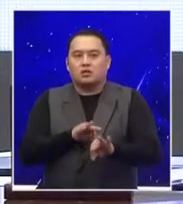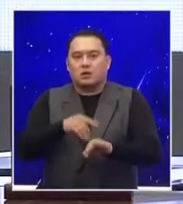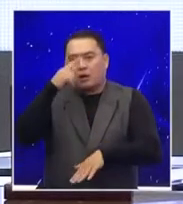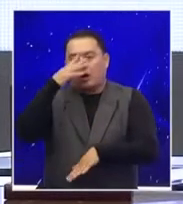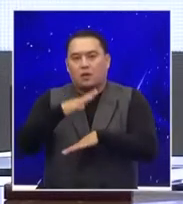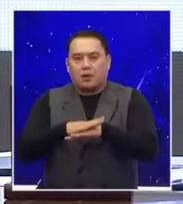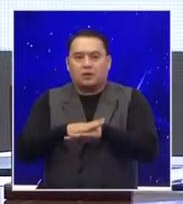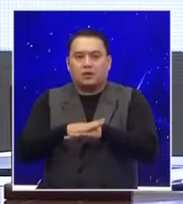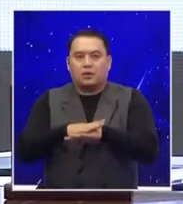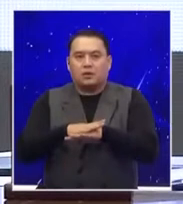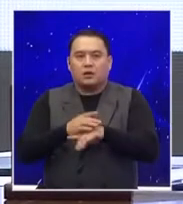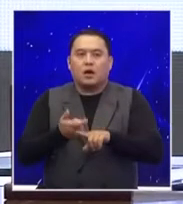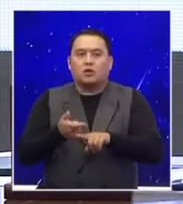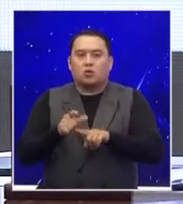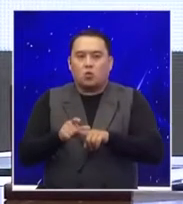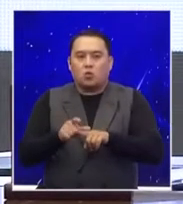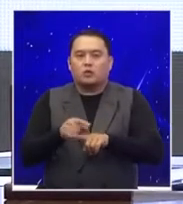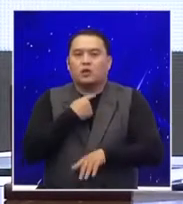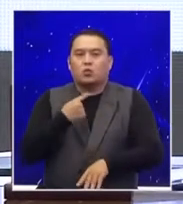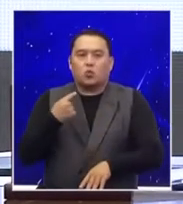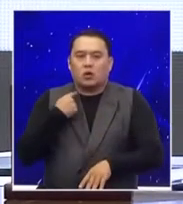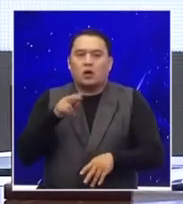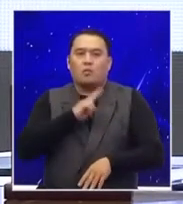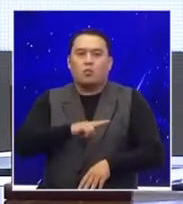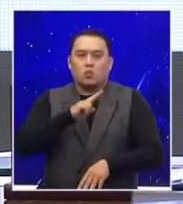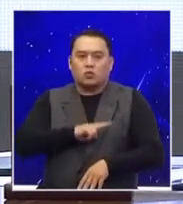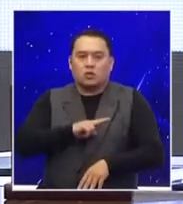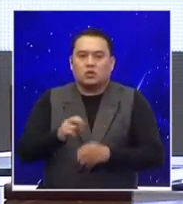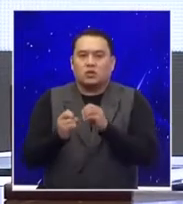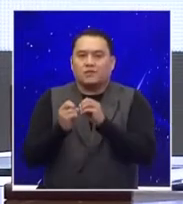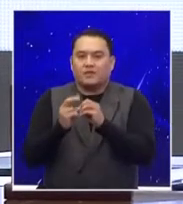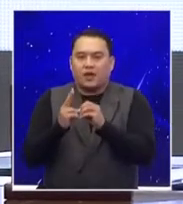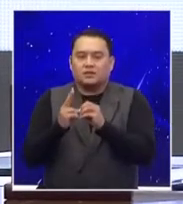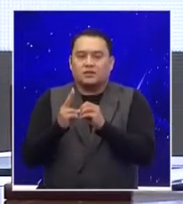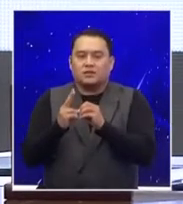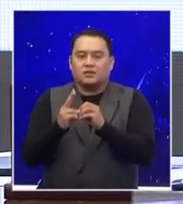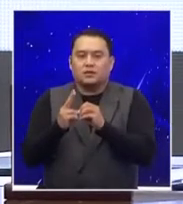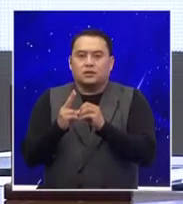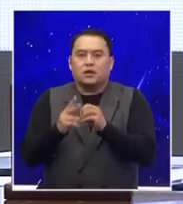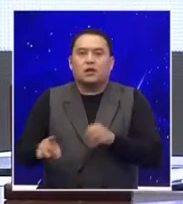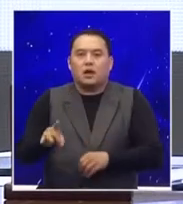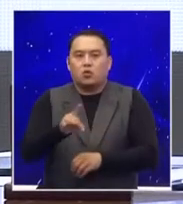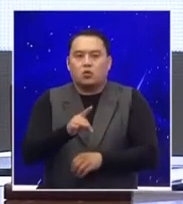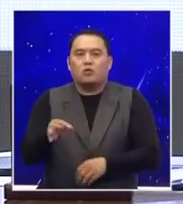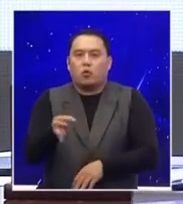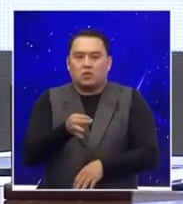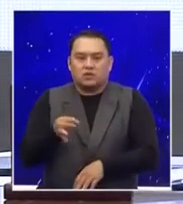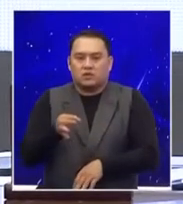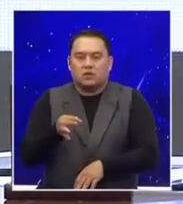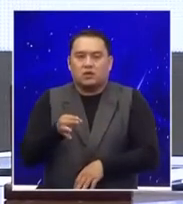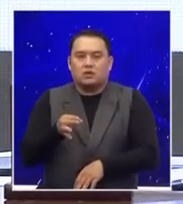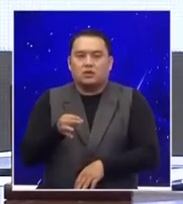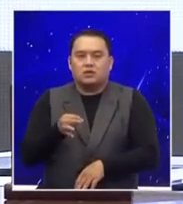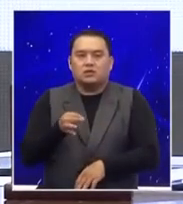акимат», который кроме Талдыкургана работает еще в 12 районах области. До